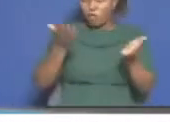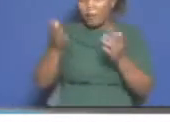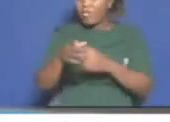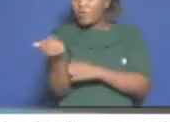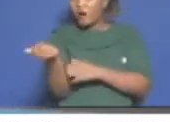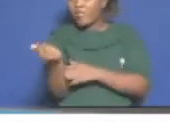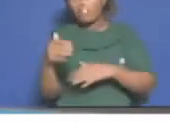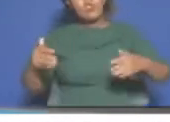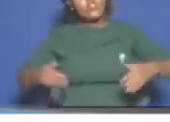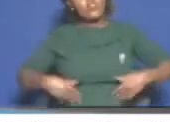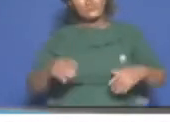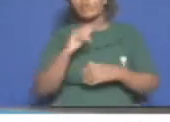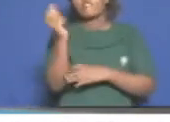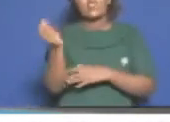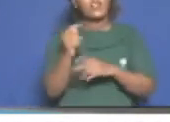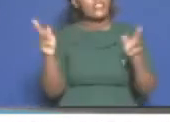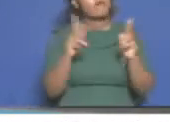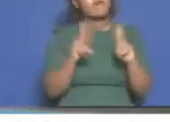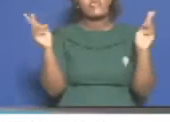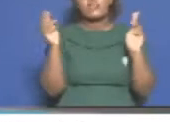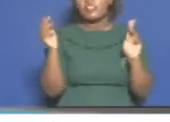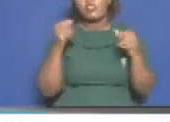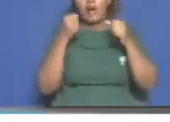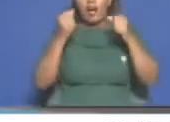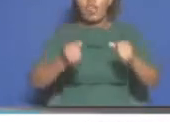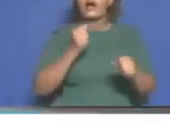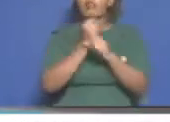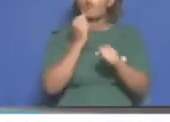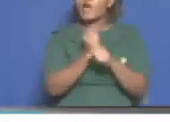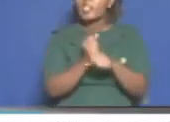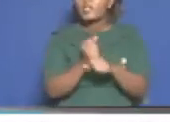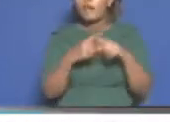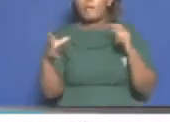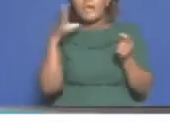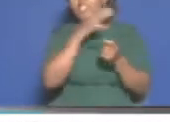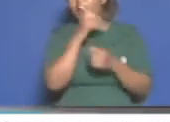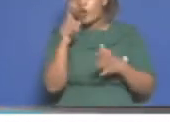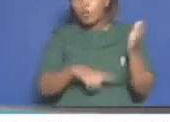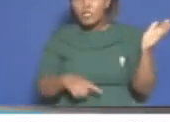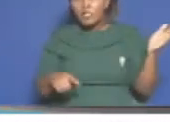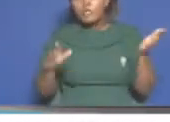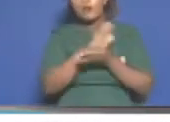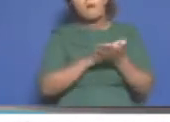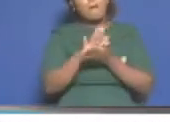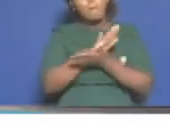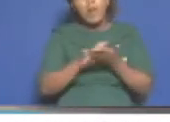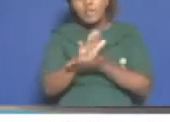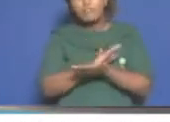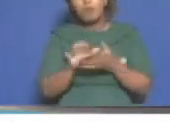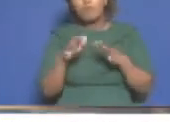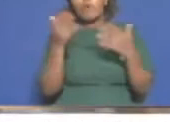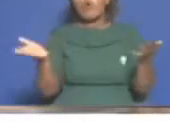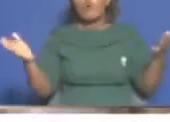Kenya are very hardworking. Kile ambacho tumekosa ni platform ama tumekosa watu ambao